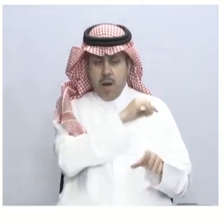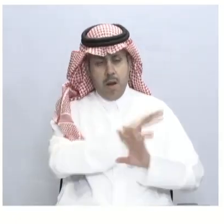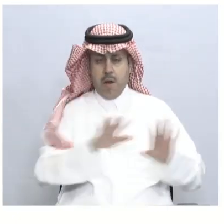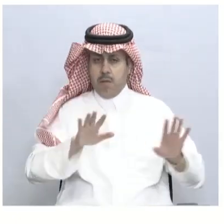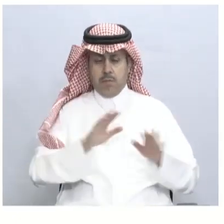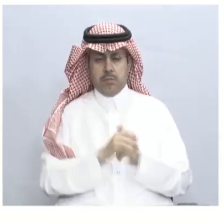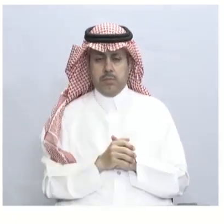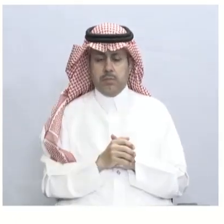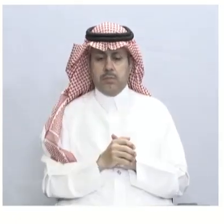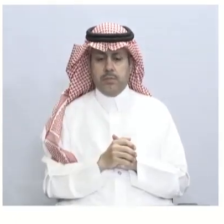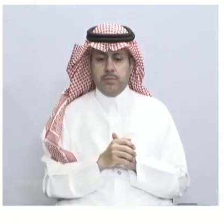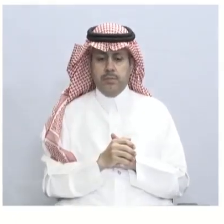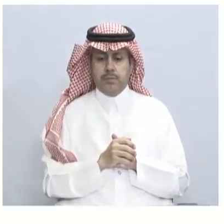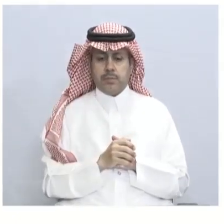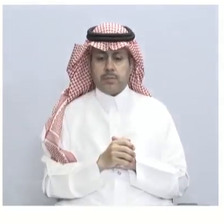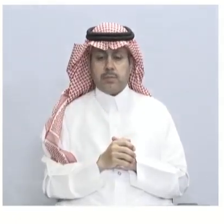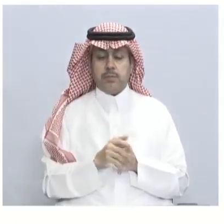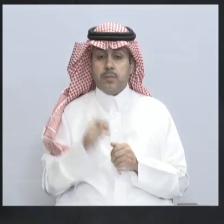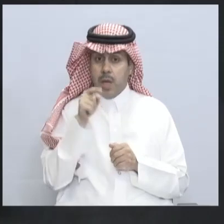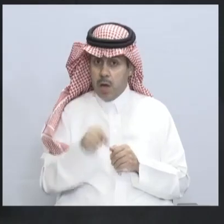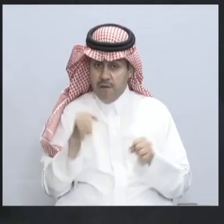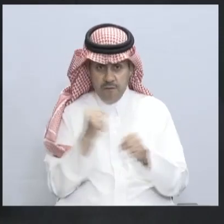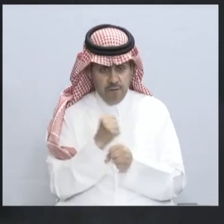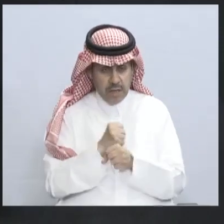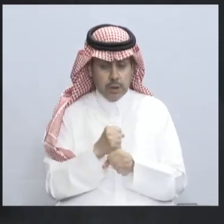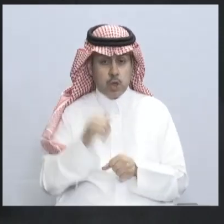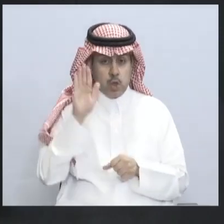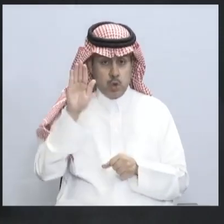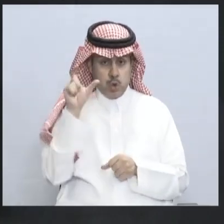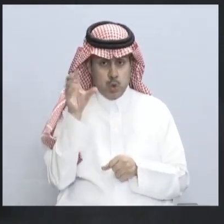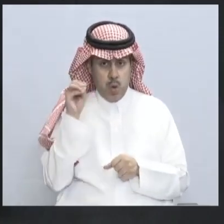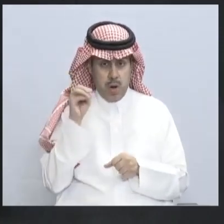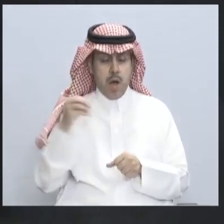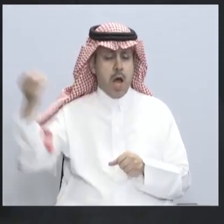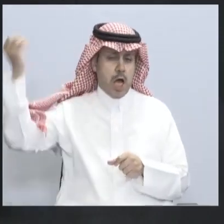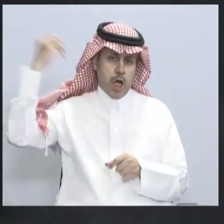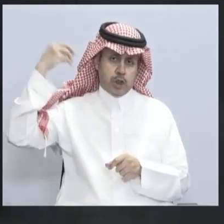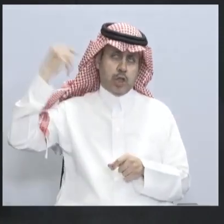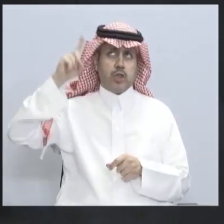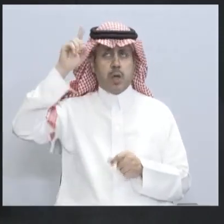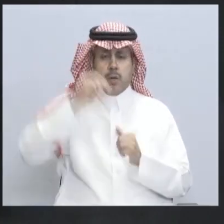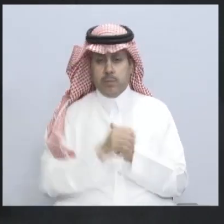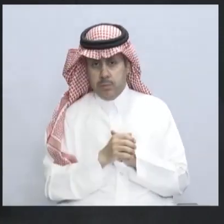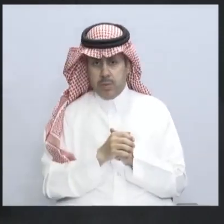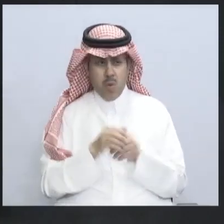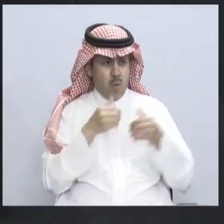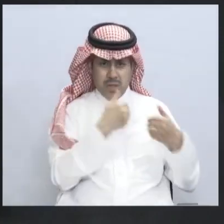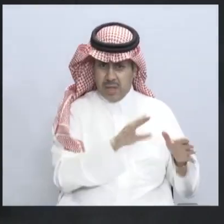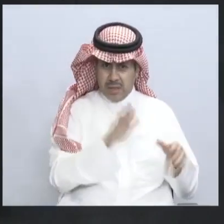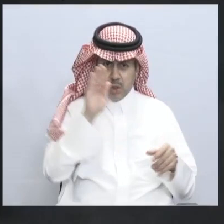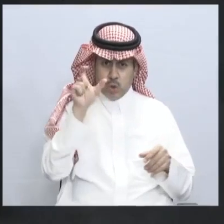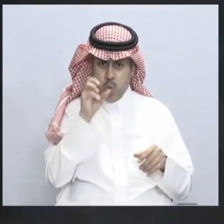ولا يعاقب تاركه اي انك اذا قمت به فانك ستؤجر عليه باذن الله وان تركته